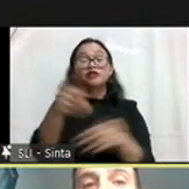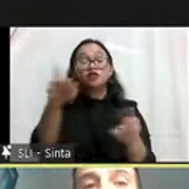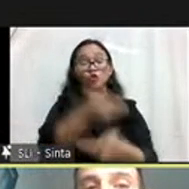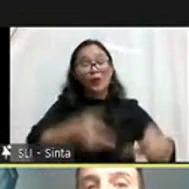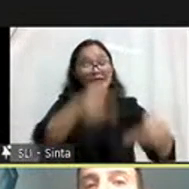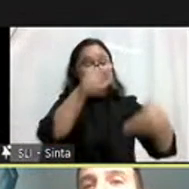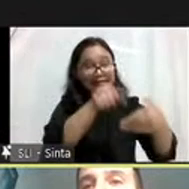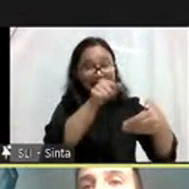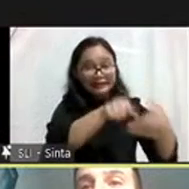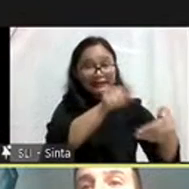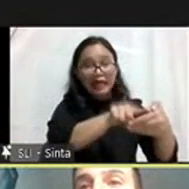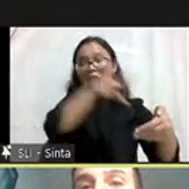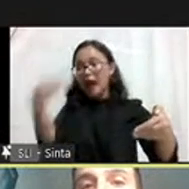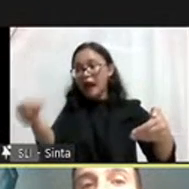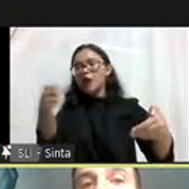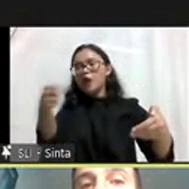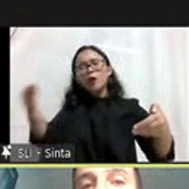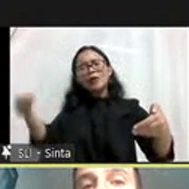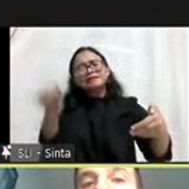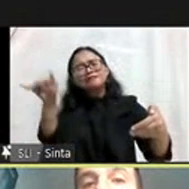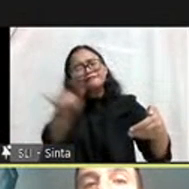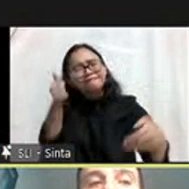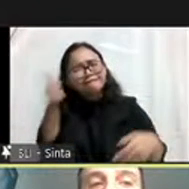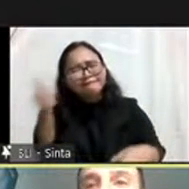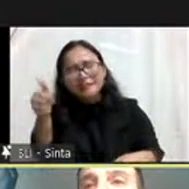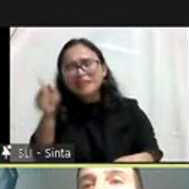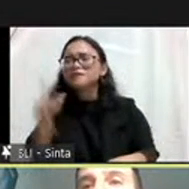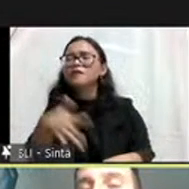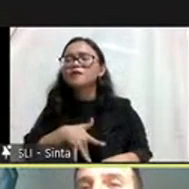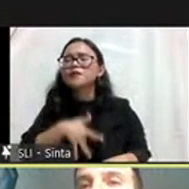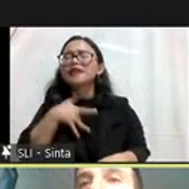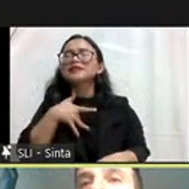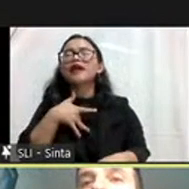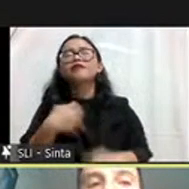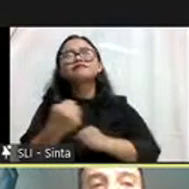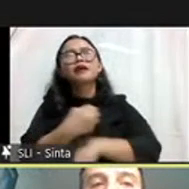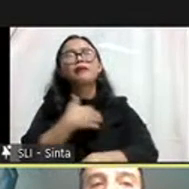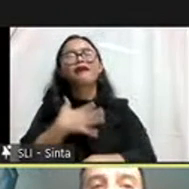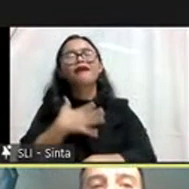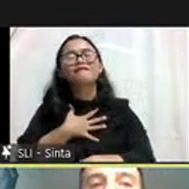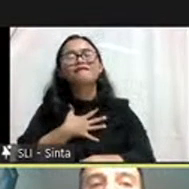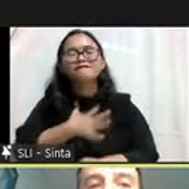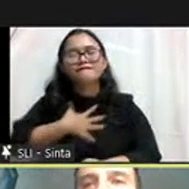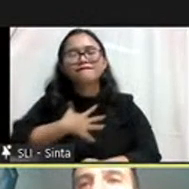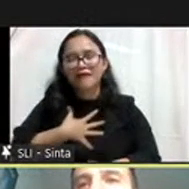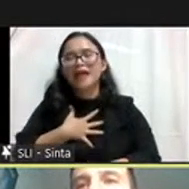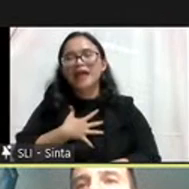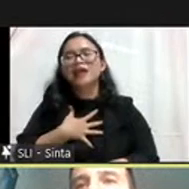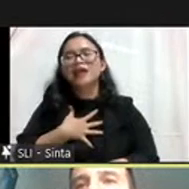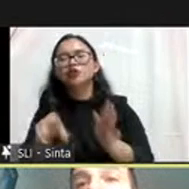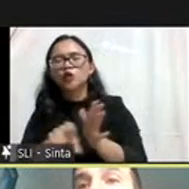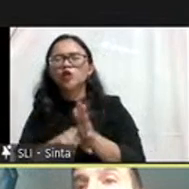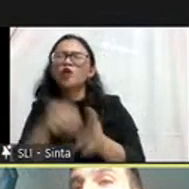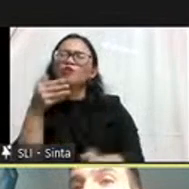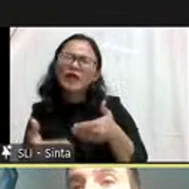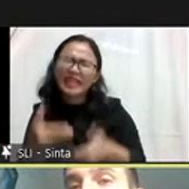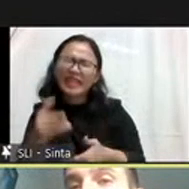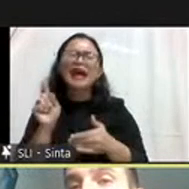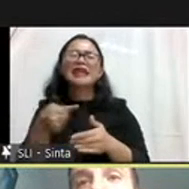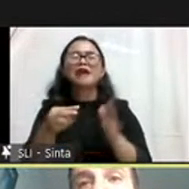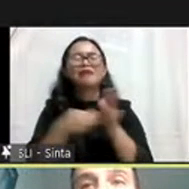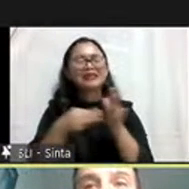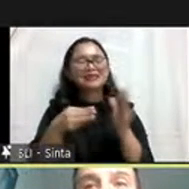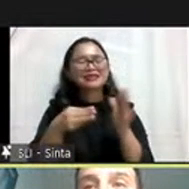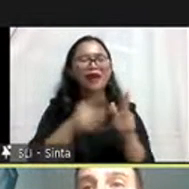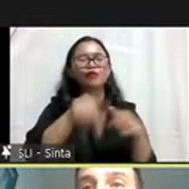karena memberikan preseden yang sangat positif terutama untuk kasus-kasus class action lintas batas dan juga akses ke